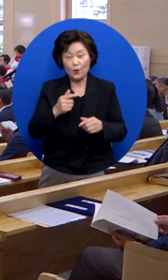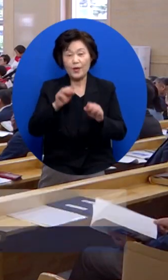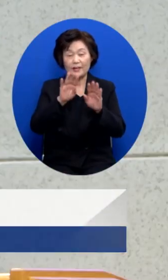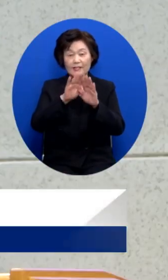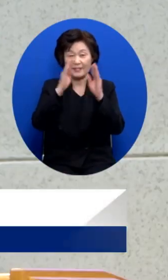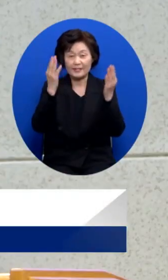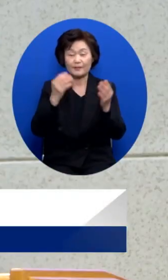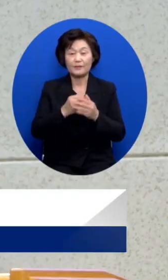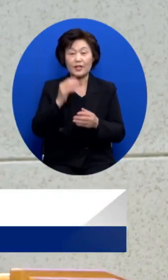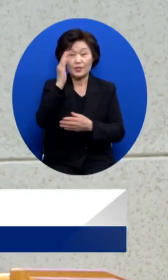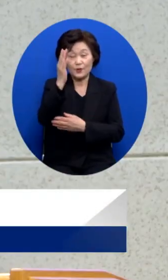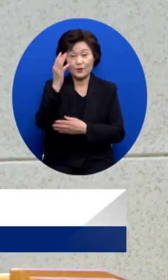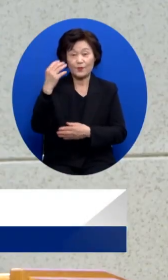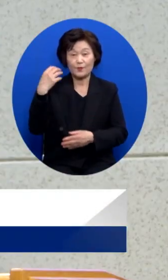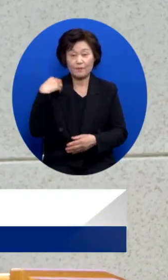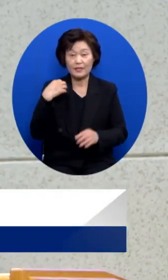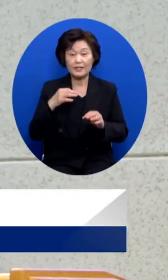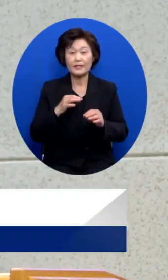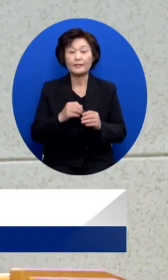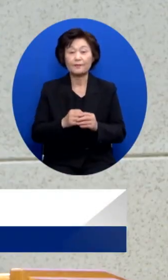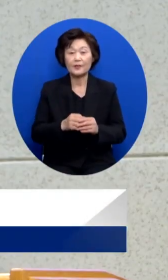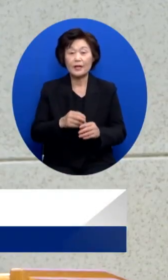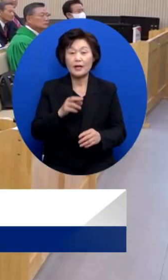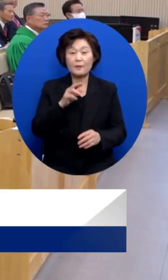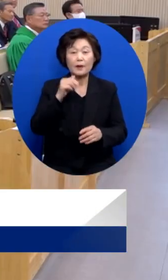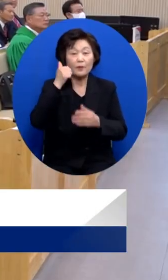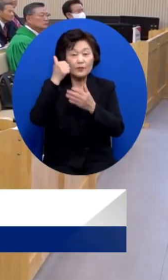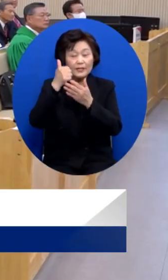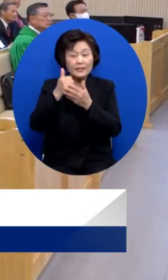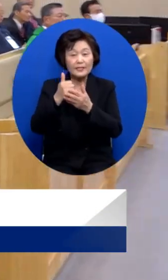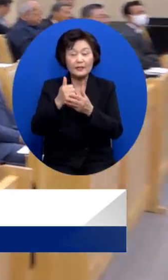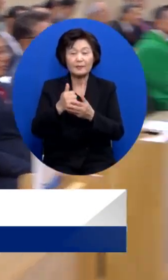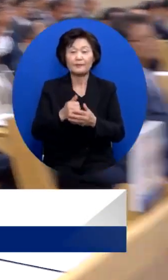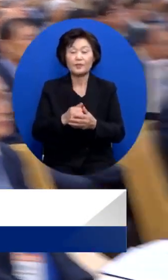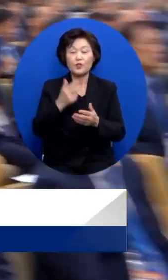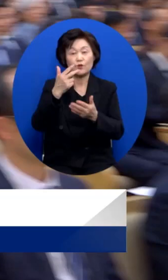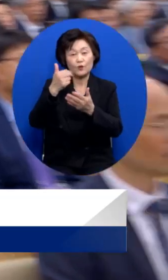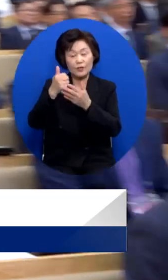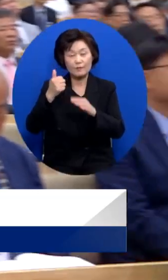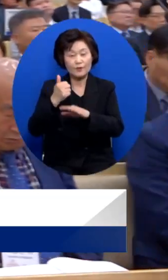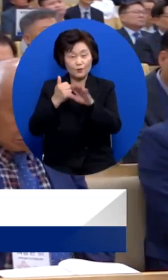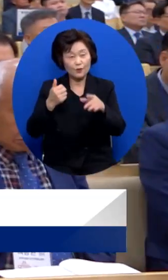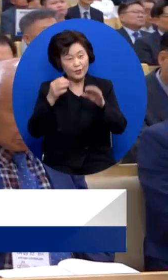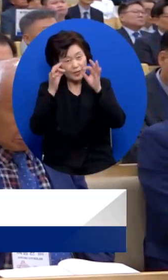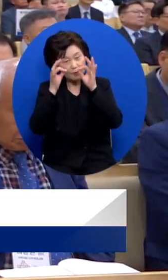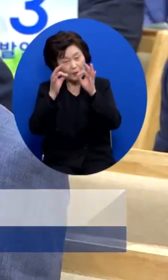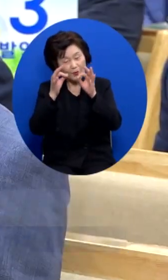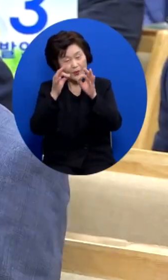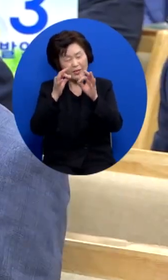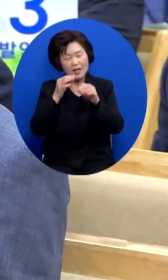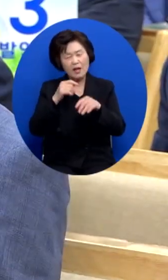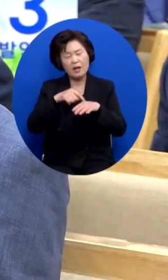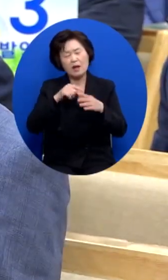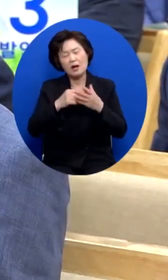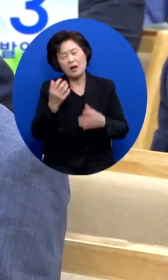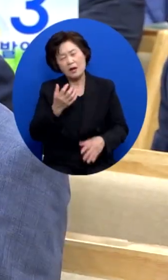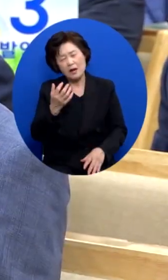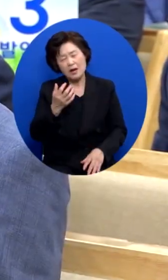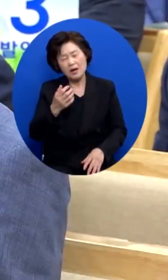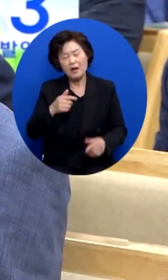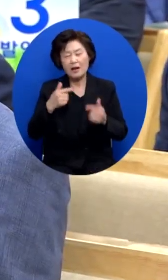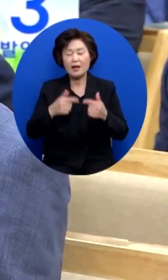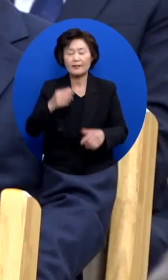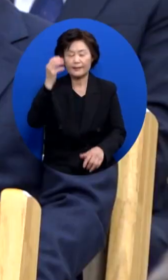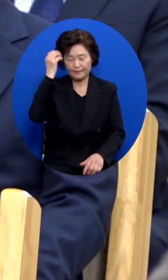개회예배 설교자로 나선 봉덕교회 장세인 목사는 주님께서 우리를 보실 때 얼마나 가슴 아파하시는지를 항상